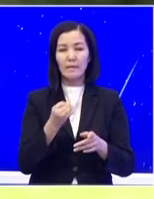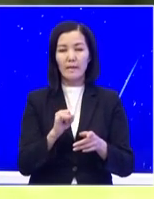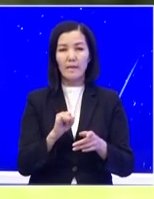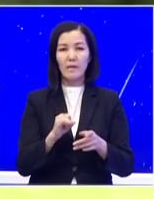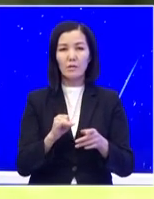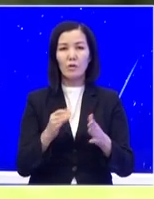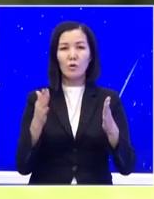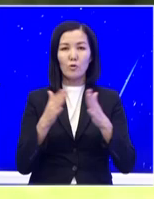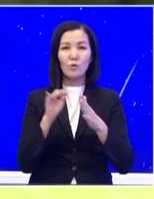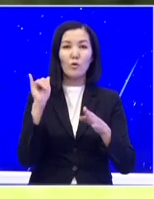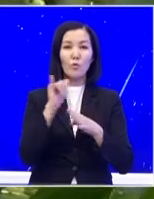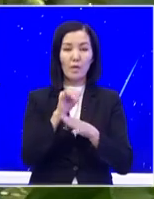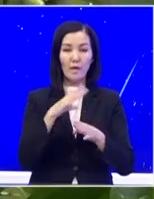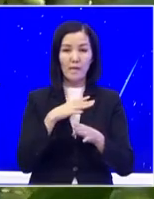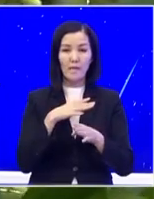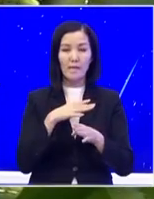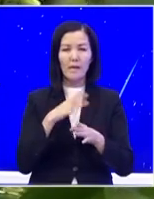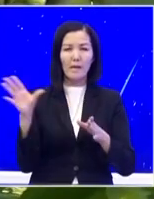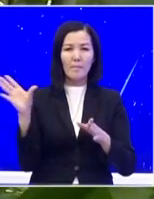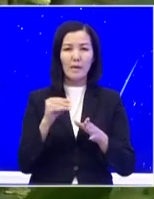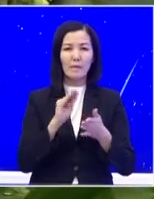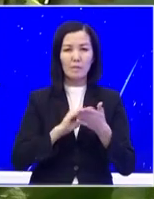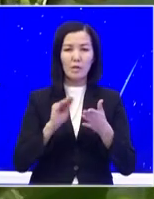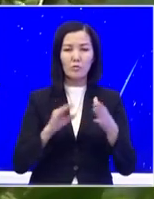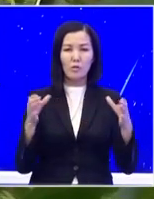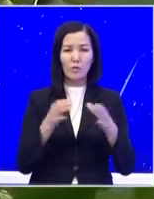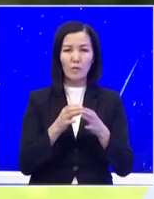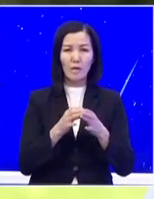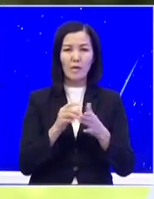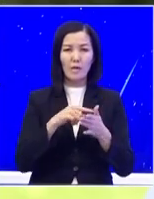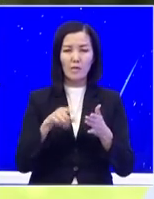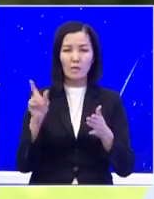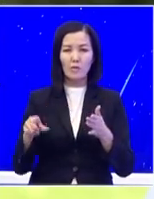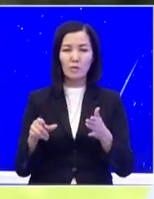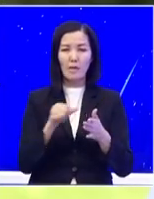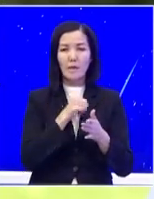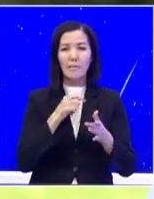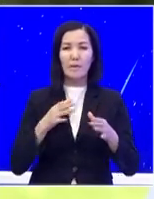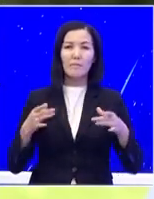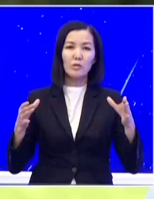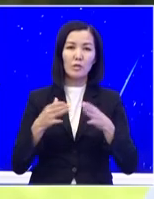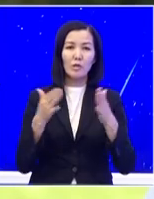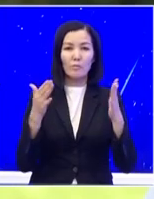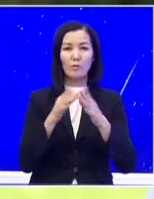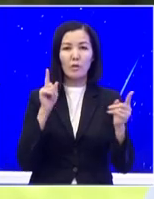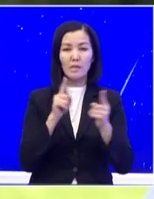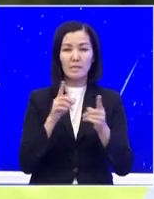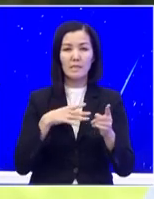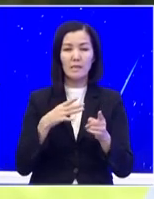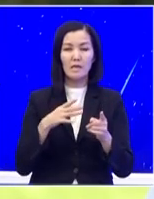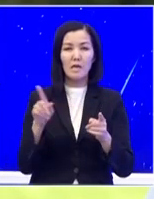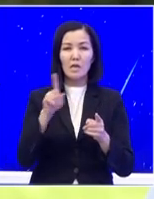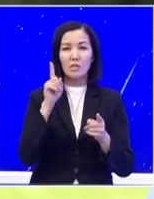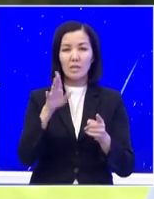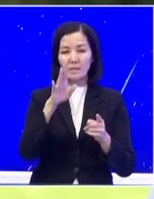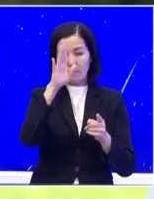жазатындар сол үйге жиналдық. Жазушылар одағы ол өз алдына жұмыс істей берсін. Біз бір осы талантты Алматыдағы жас